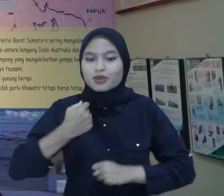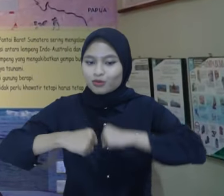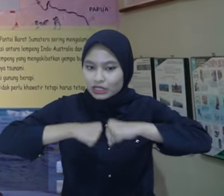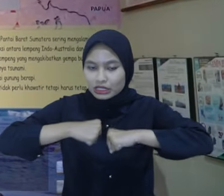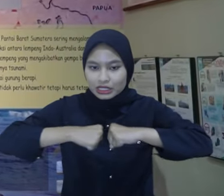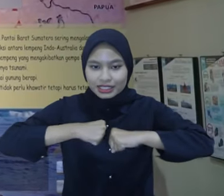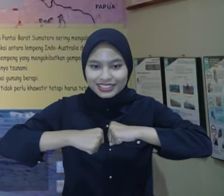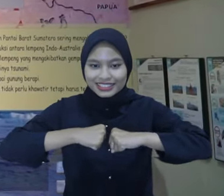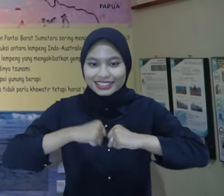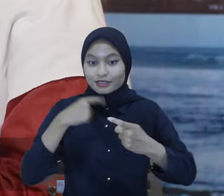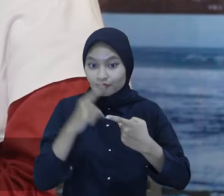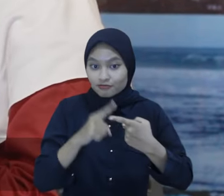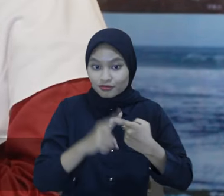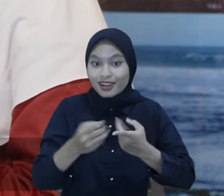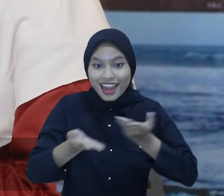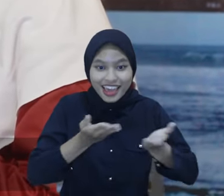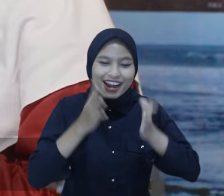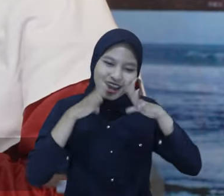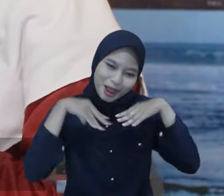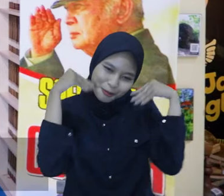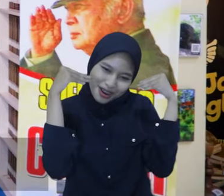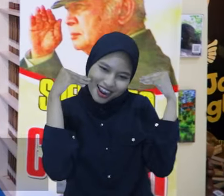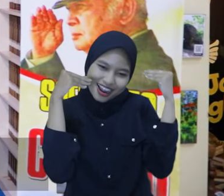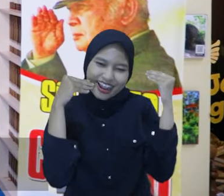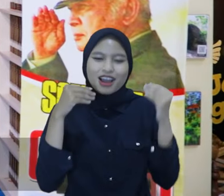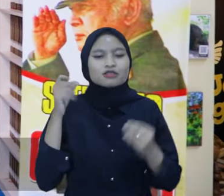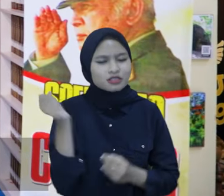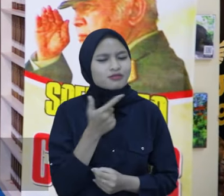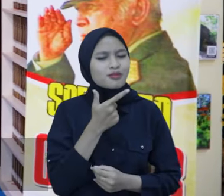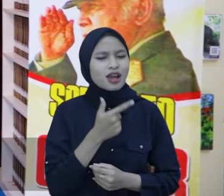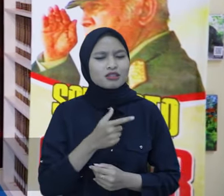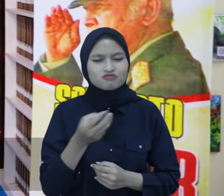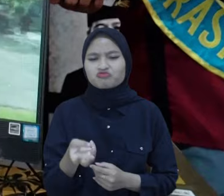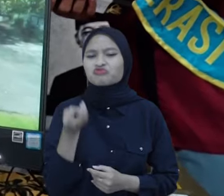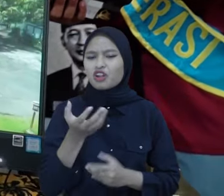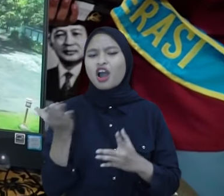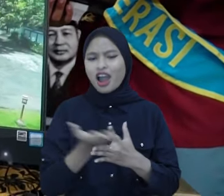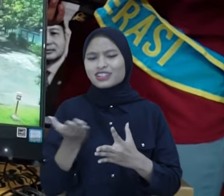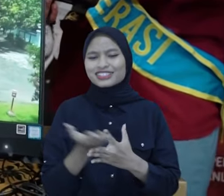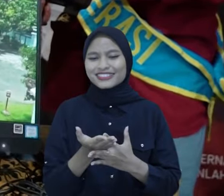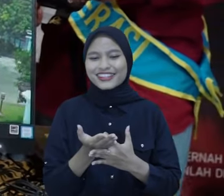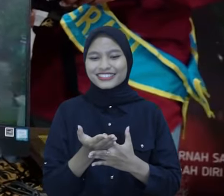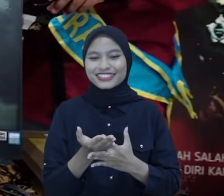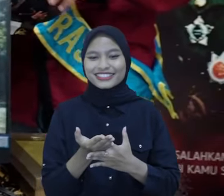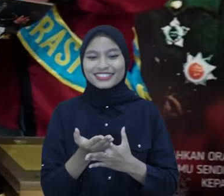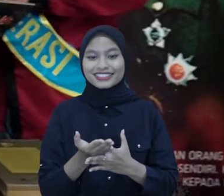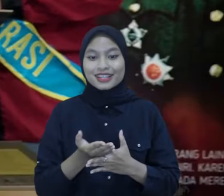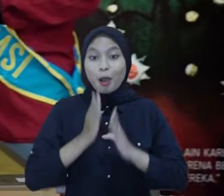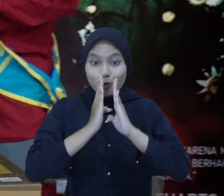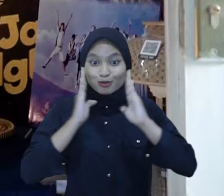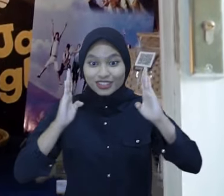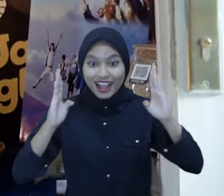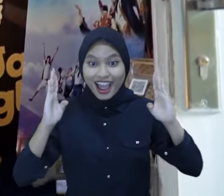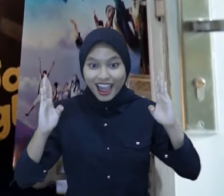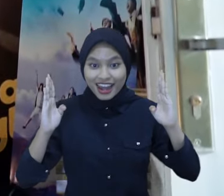Perpustakaan Lokagana yaitu memberikan pelayanan yang ramah, cepat, dan mudah diakses, menjadikan